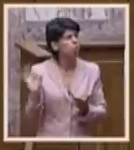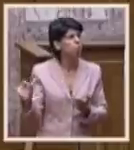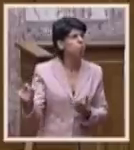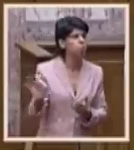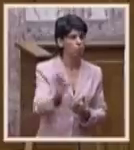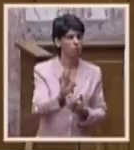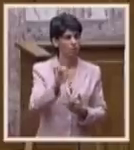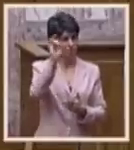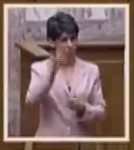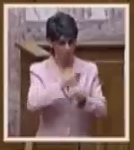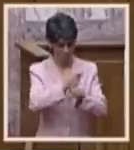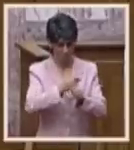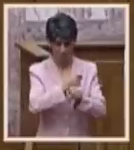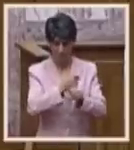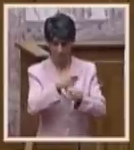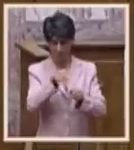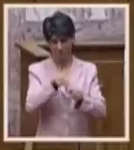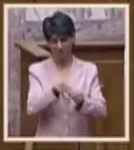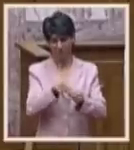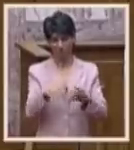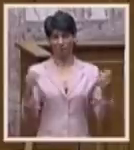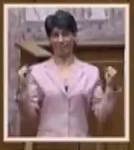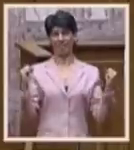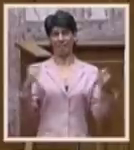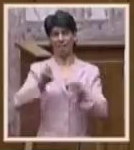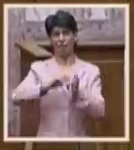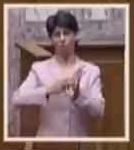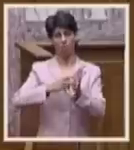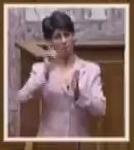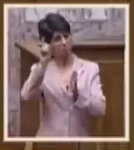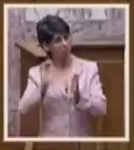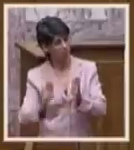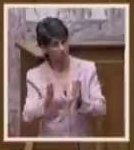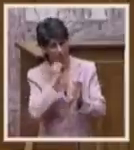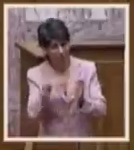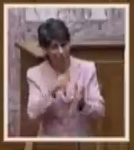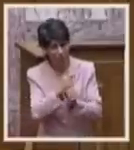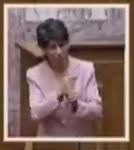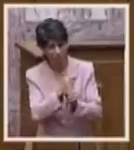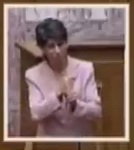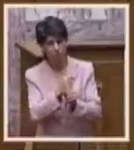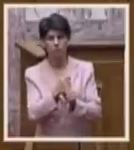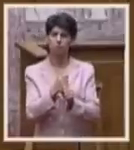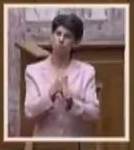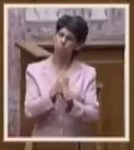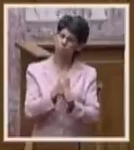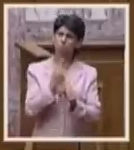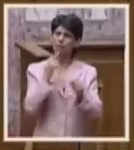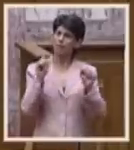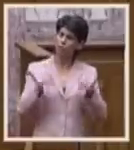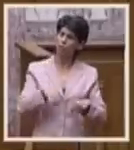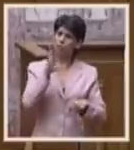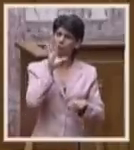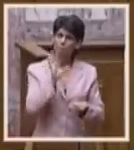το φάρμακο είναι σε λάθος δόση ή λάθος συνταγή? Να συμφωνήσουμε λοιπόν στις